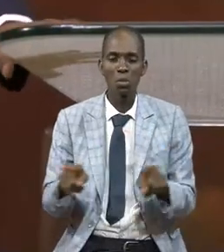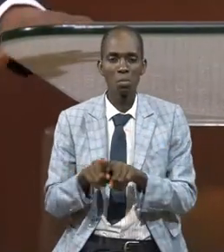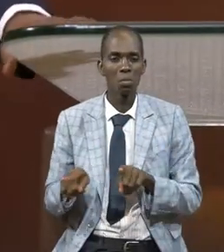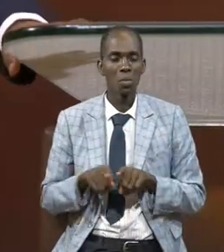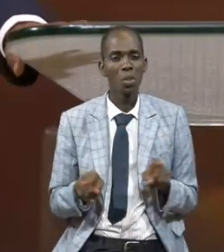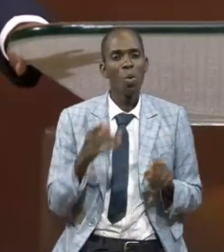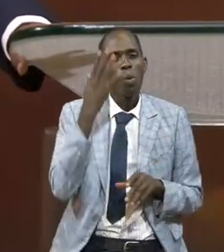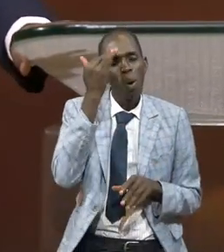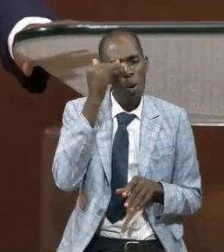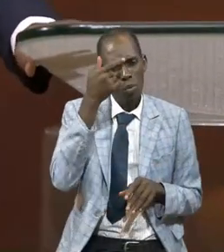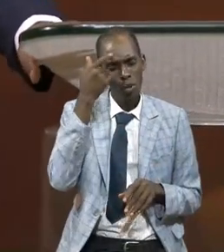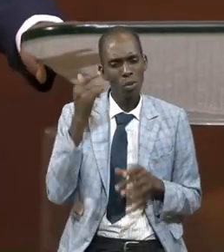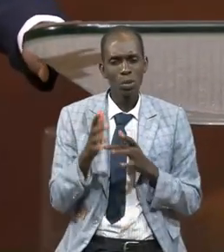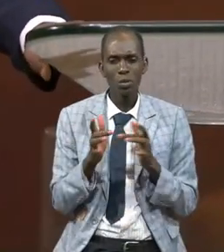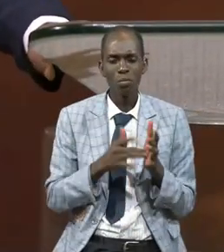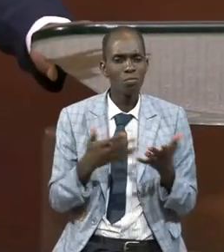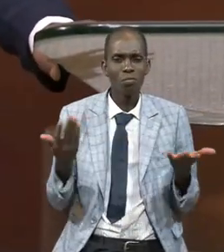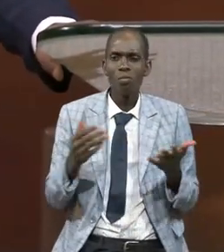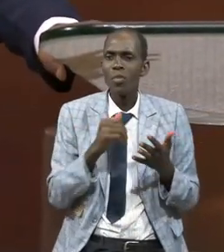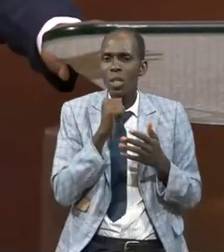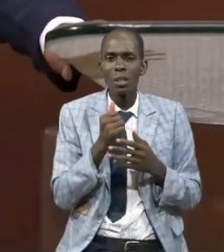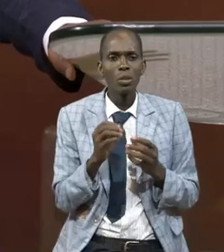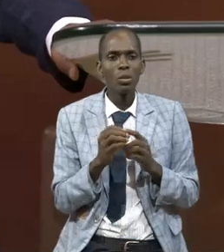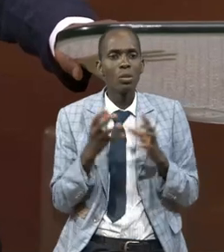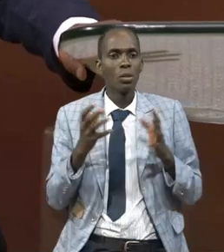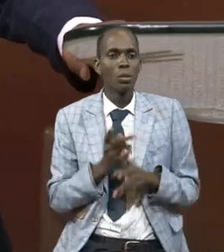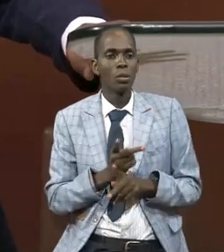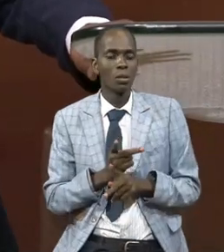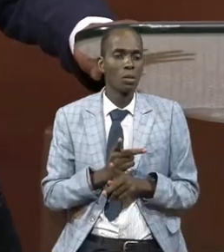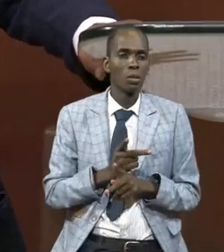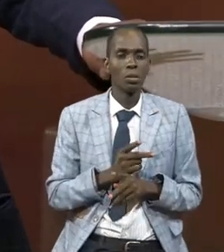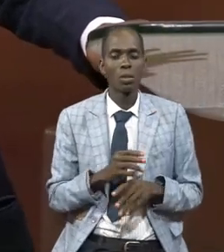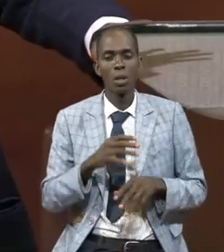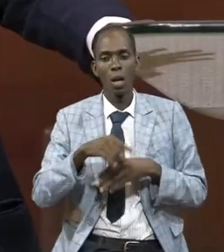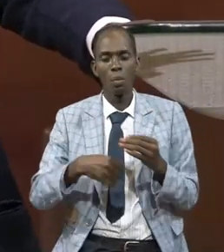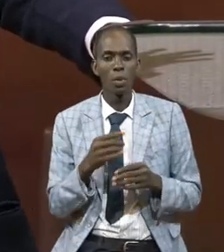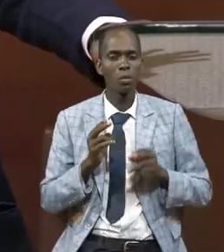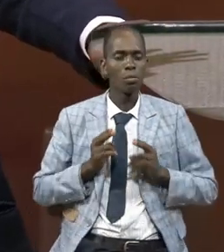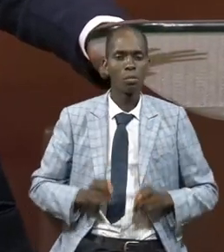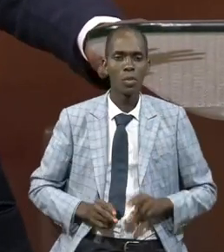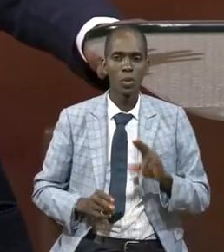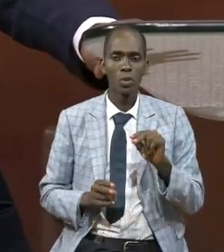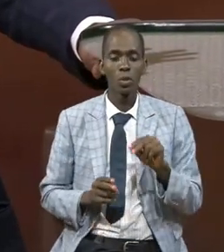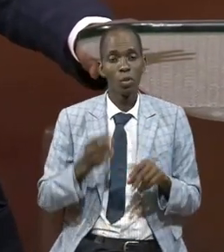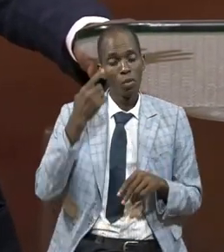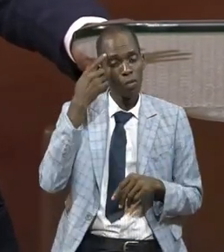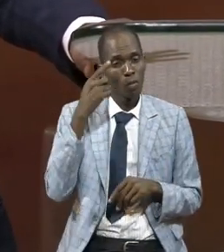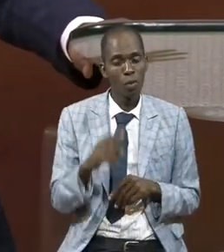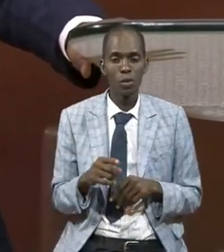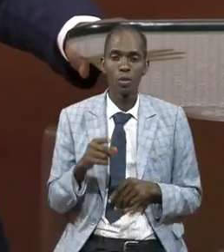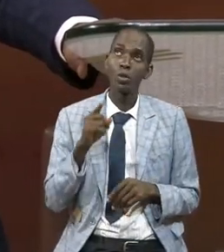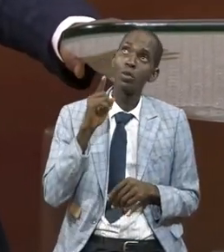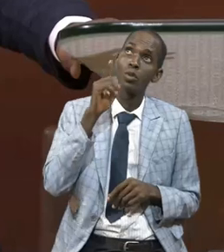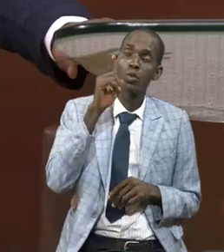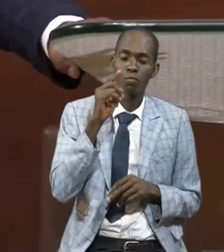Comment pouvait-il être invariable? Parce qu'il ne s'inquiète de personne, car tu ne regardes pas